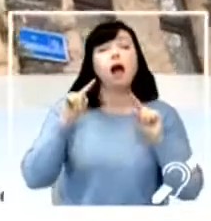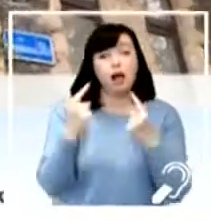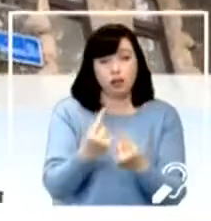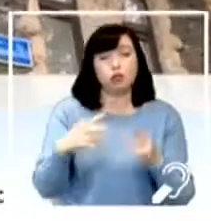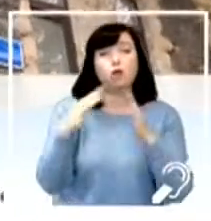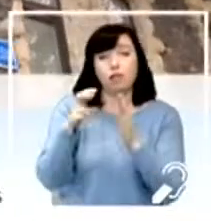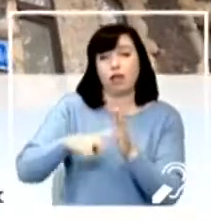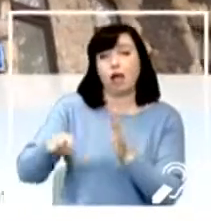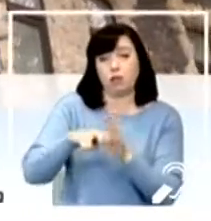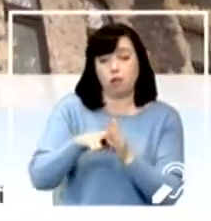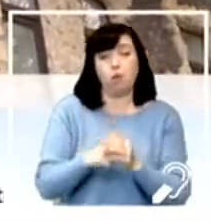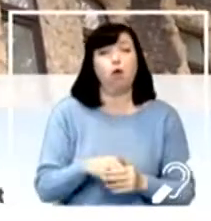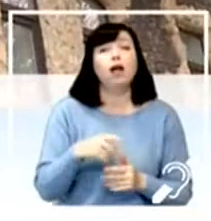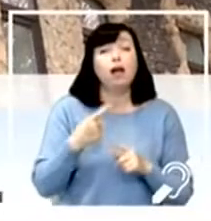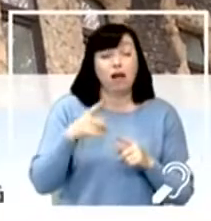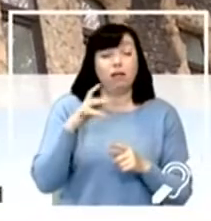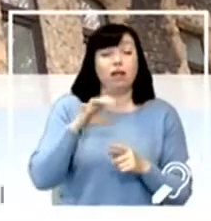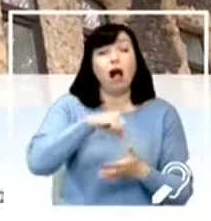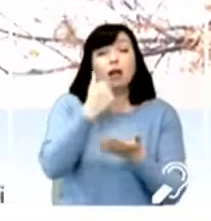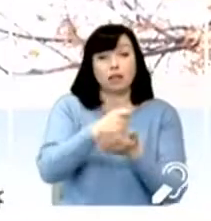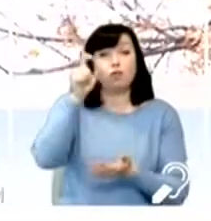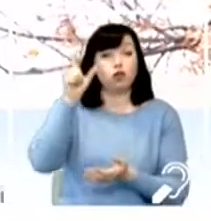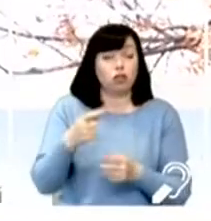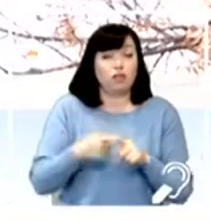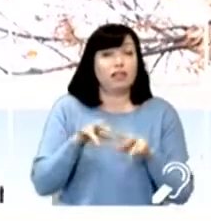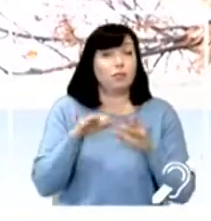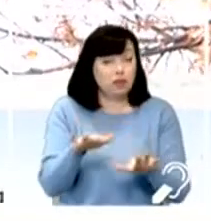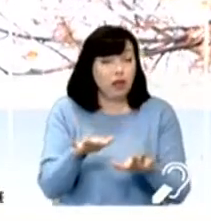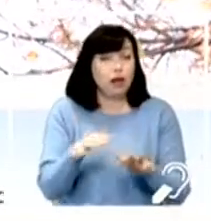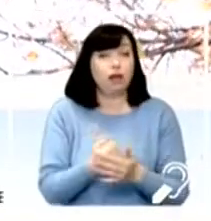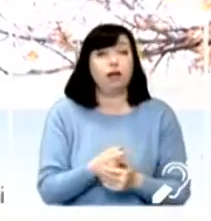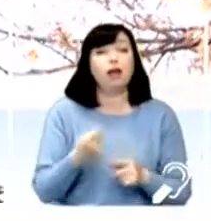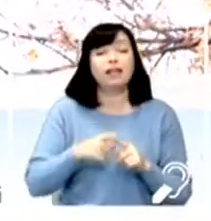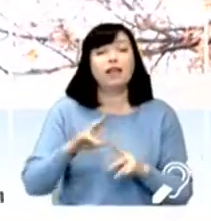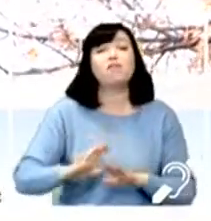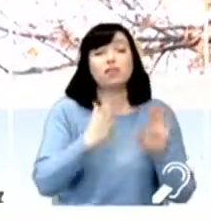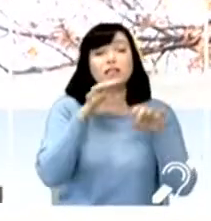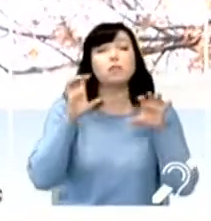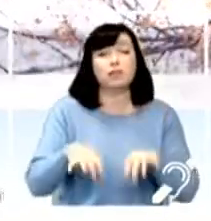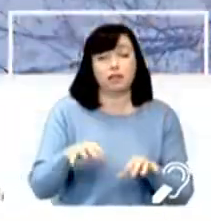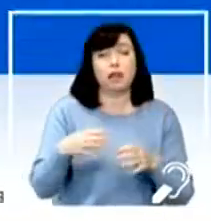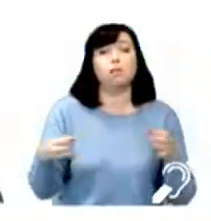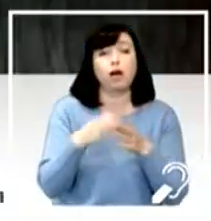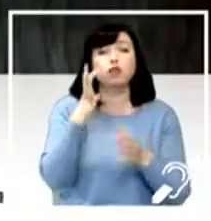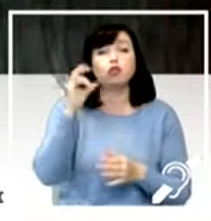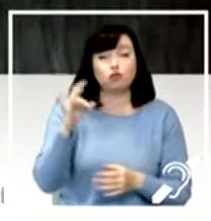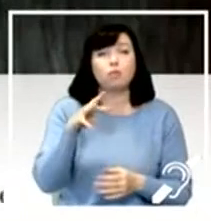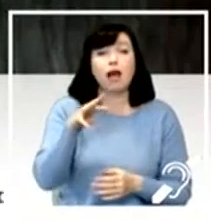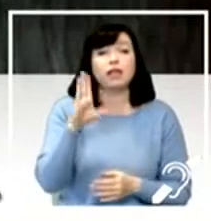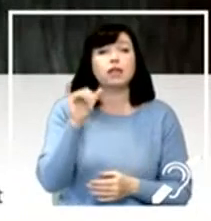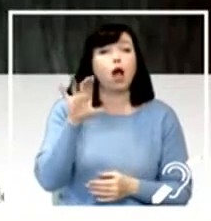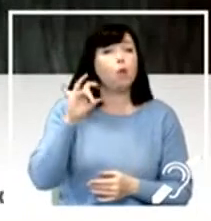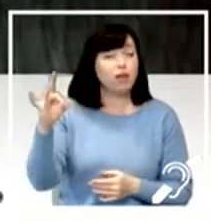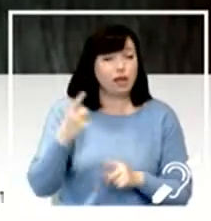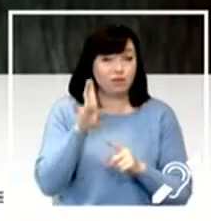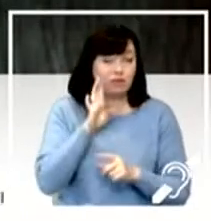arest la domiciliu. Personajul principal în acest dosar este vicepreședintele partidului Șor, Marina Tauber, care a